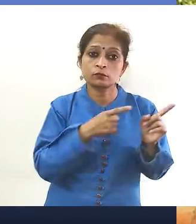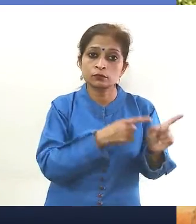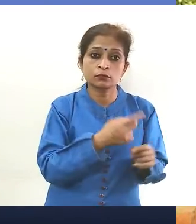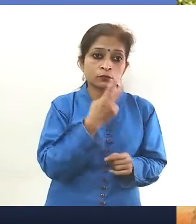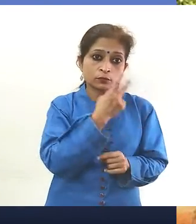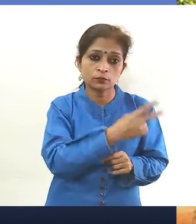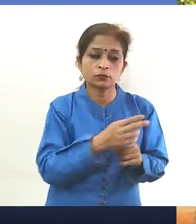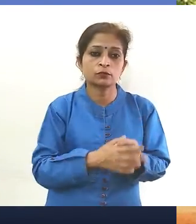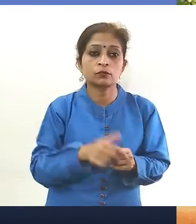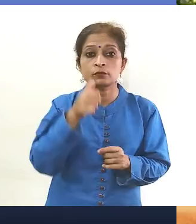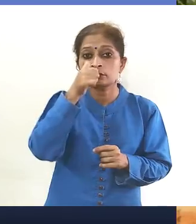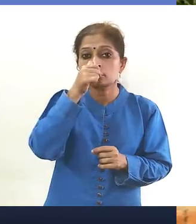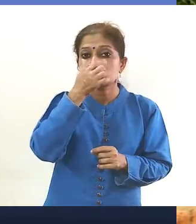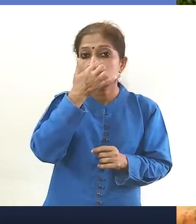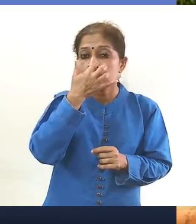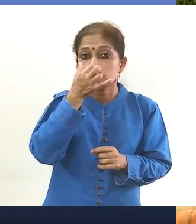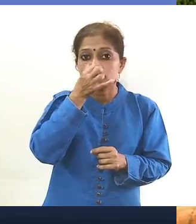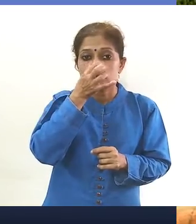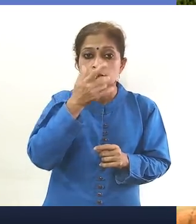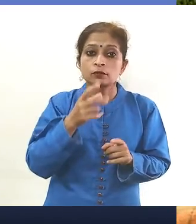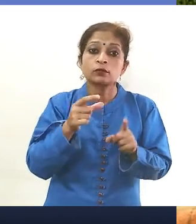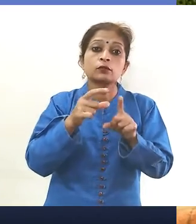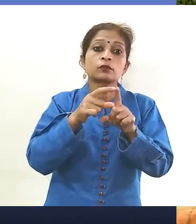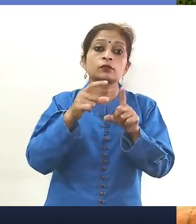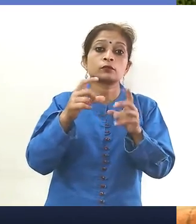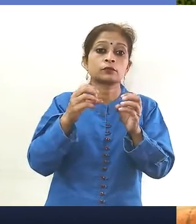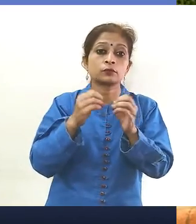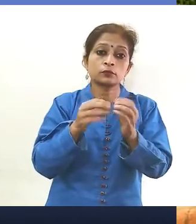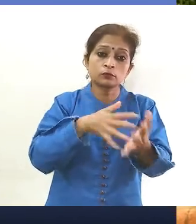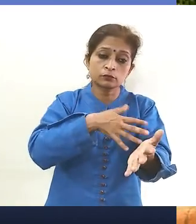भ्रामरी उद्गीत, 5 प्राणायाम हो गए डायबिटीज़ के लिए, भी